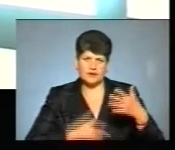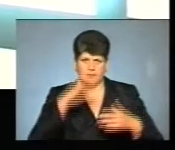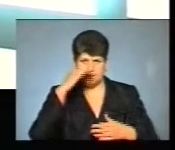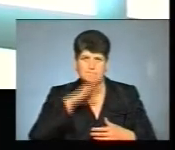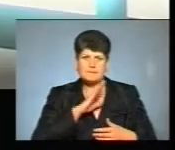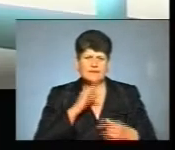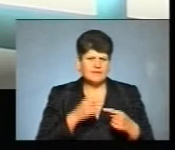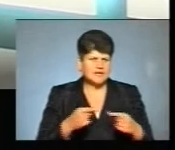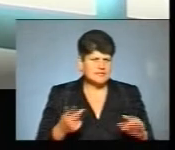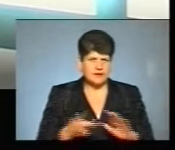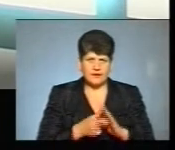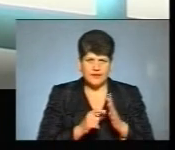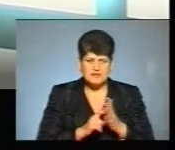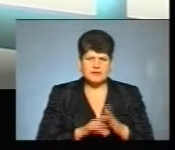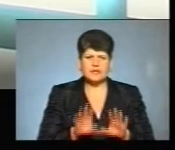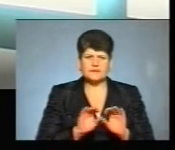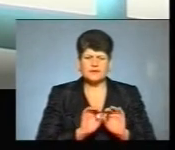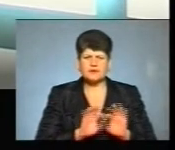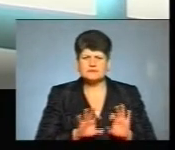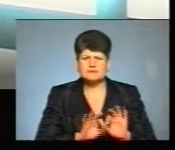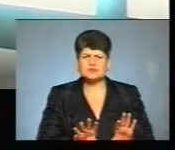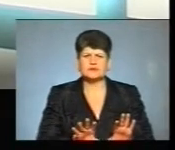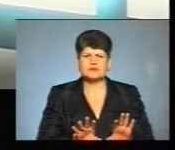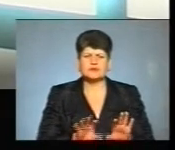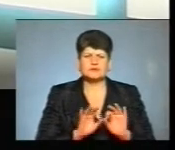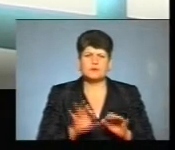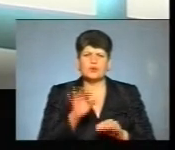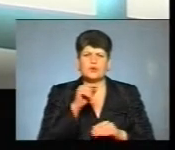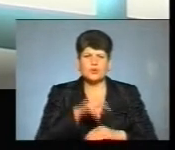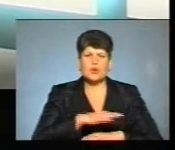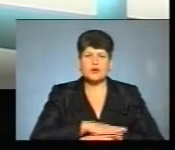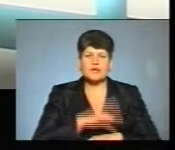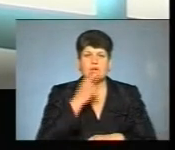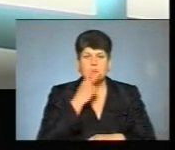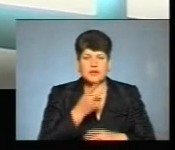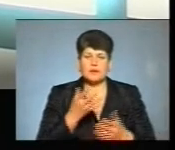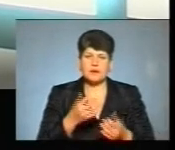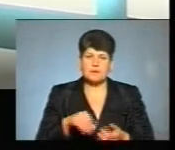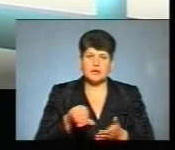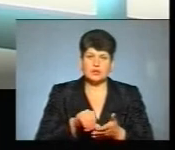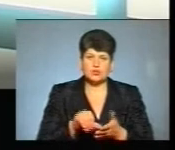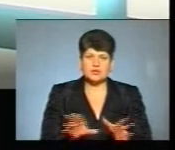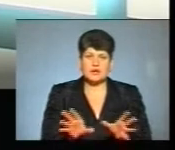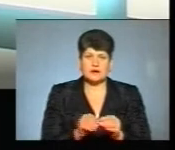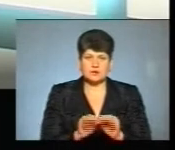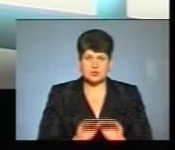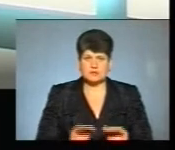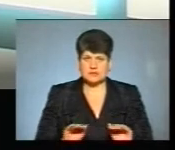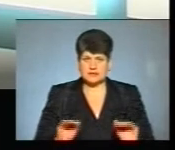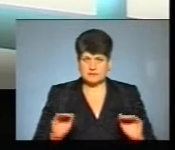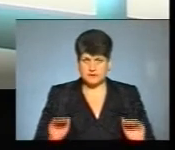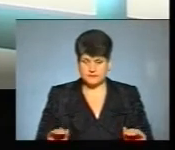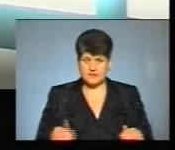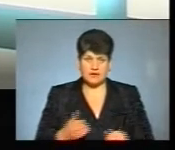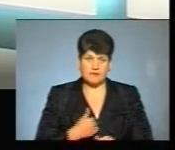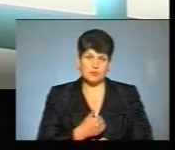які описували ті уроки, які вони бачили і приймали участь безпосередньо з дітьми. Я